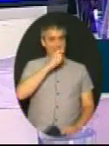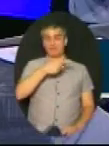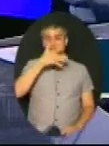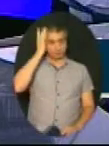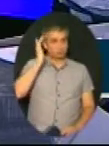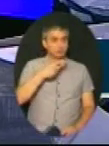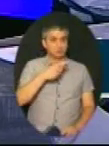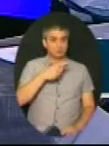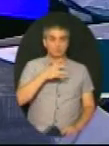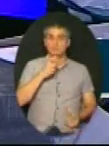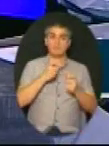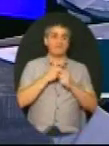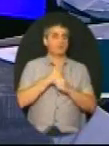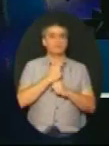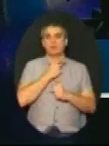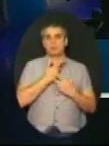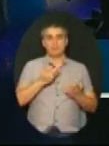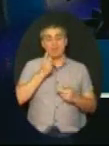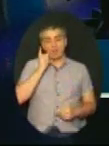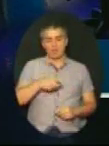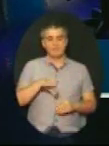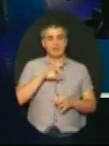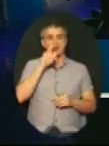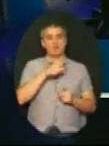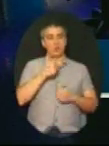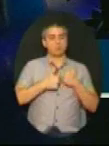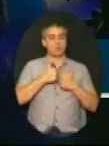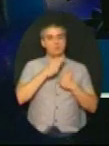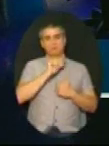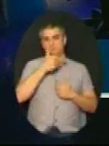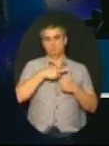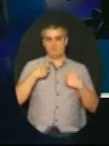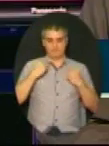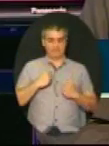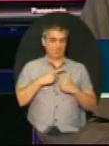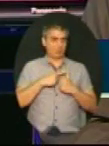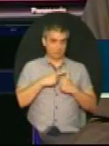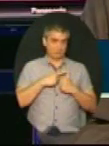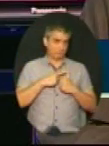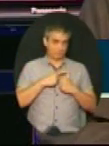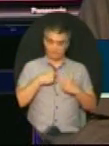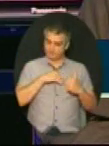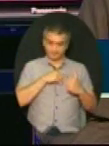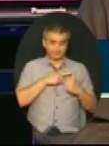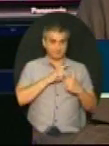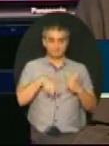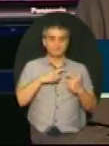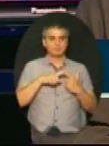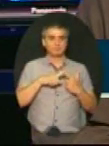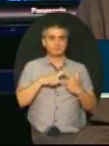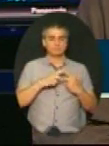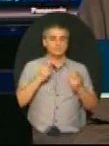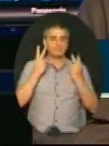מופז. מפלגת העבודה אין ברירה, מפלגת העבודה חייבת לבחור מועמד שהוא א' ביטחוניסט, זה שאלה, אני מסכימה. אבל